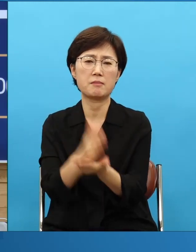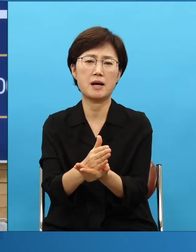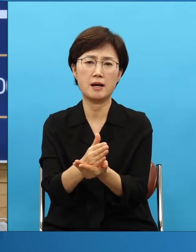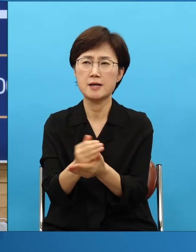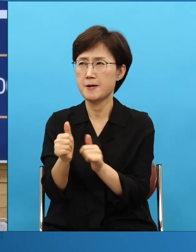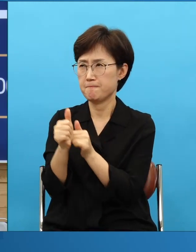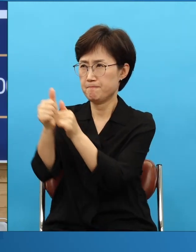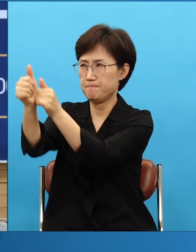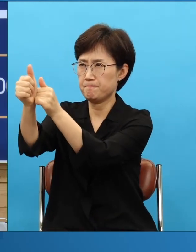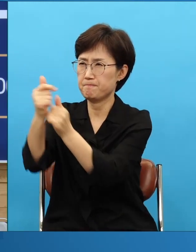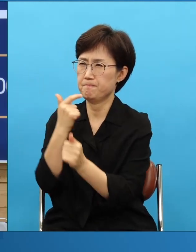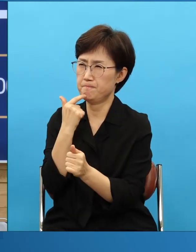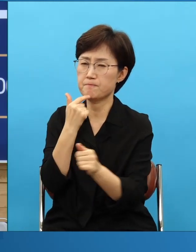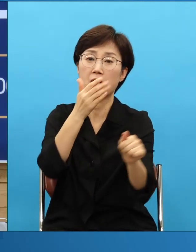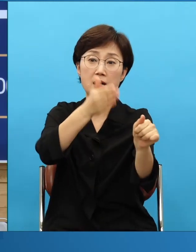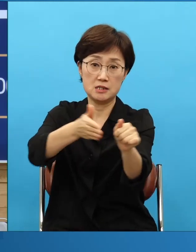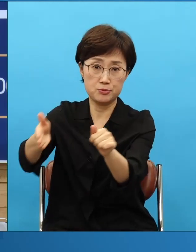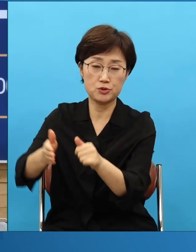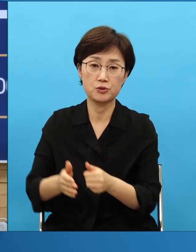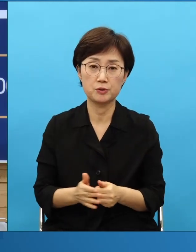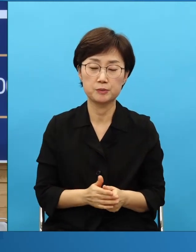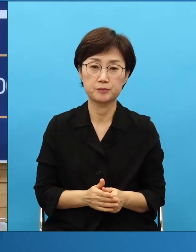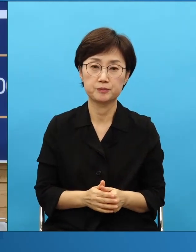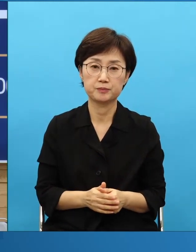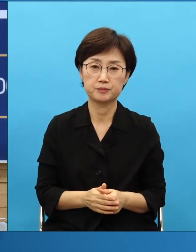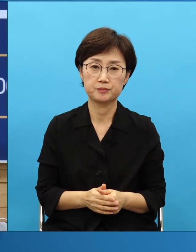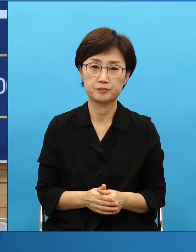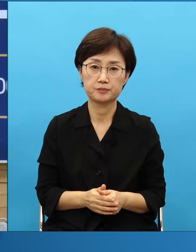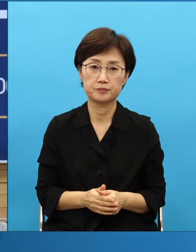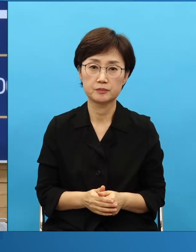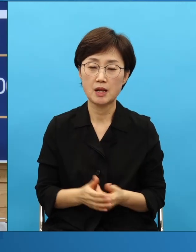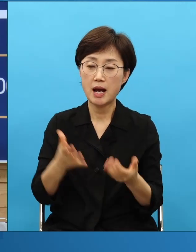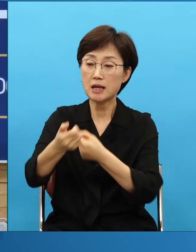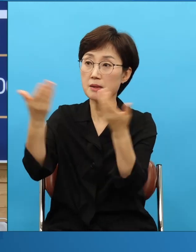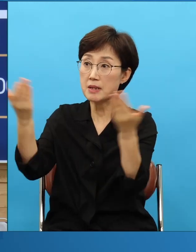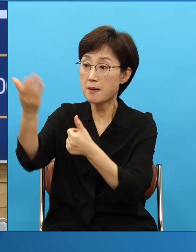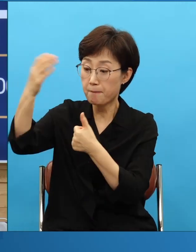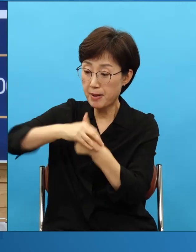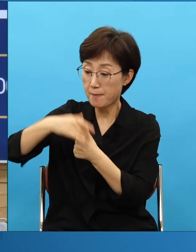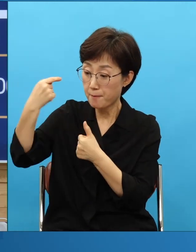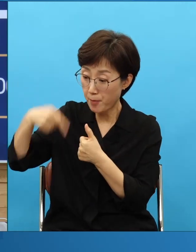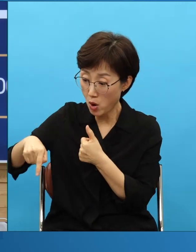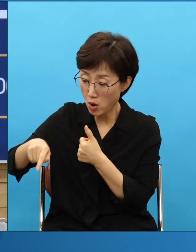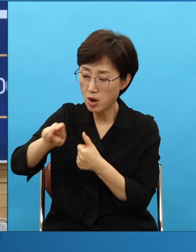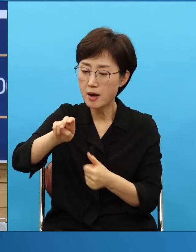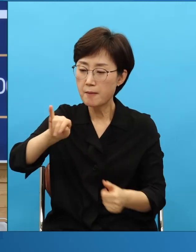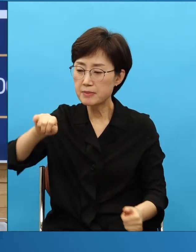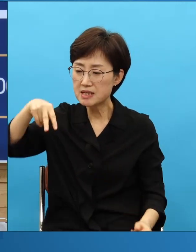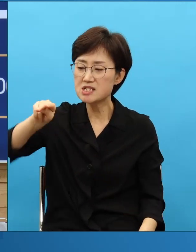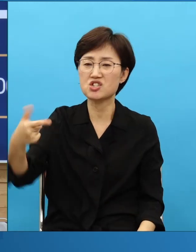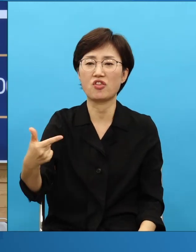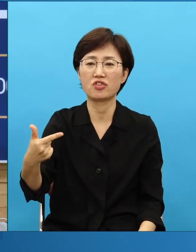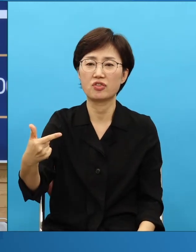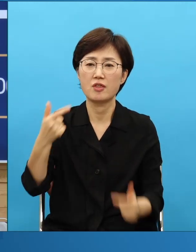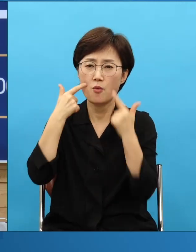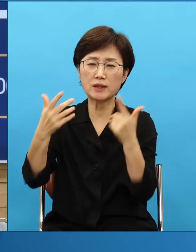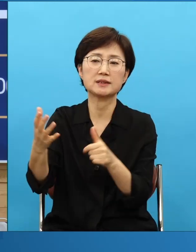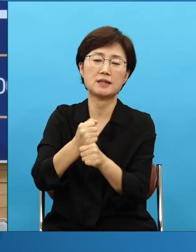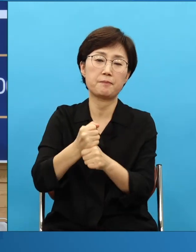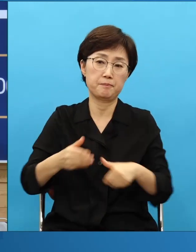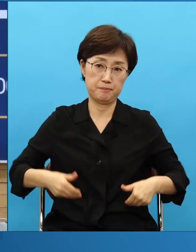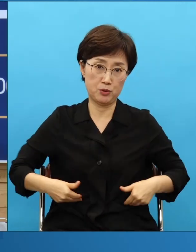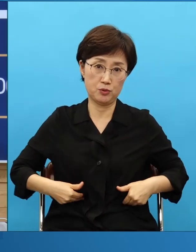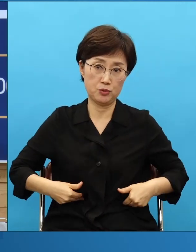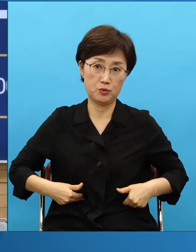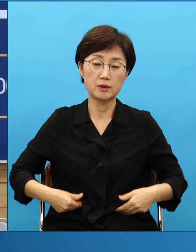life being an evangelist for God. And if He calls you, you go up to heaven to Him. 미션이 확실해야 돼요. You have to have a sure 이게 mission. 감람산이었습니다. This is the Mount of Olives.